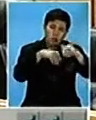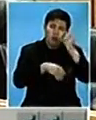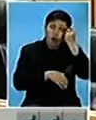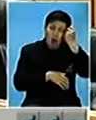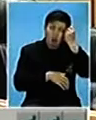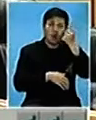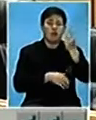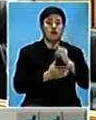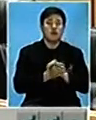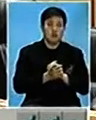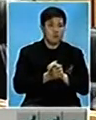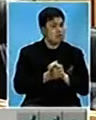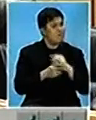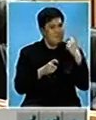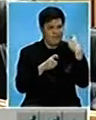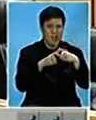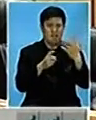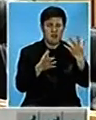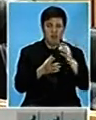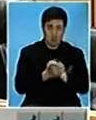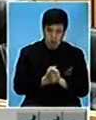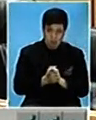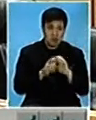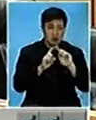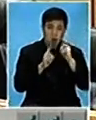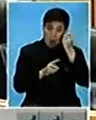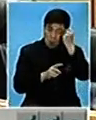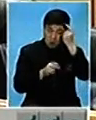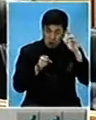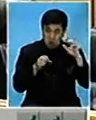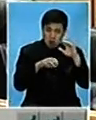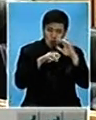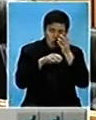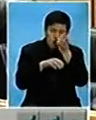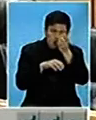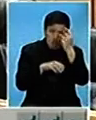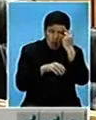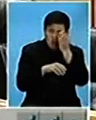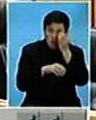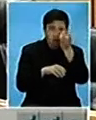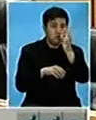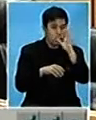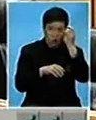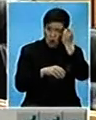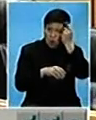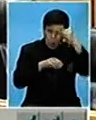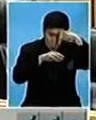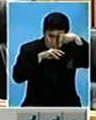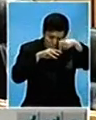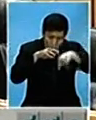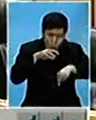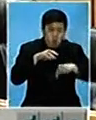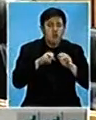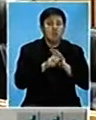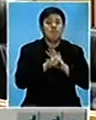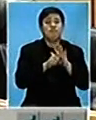ได้อย่างไม่ยากนักแต่ไม่ได้เข้าใจอย่างผิวเผินจะต้องเข้าใจที่ลึกซึ้งพอสมควรโด